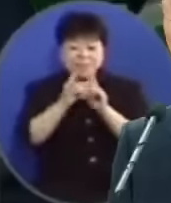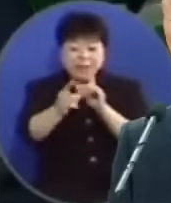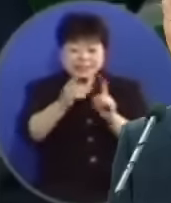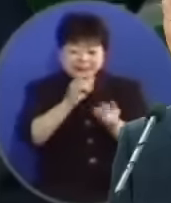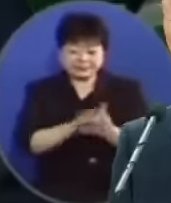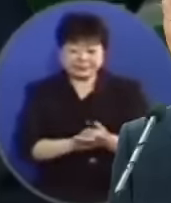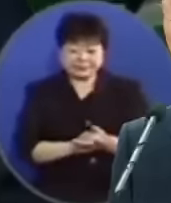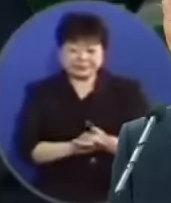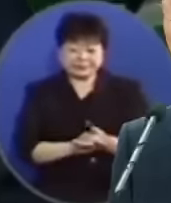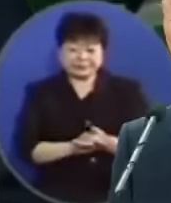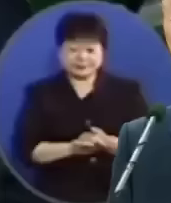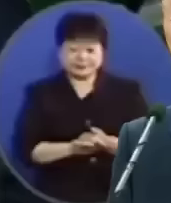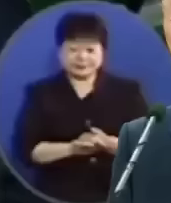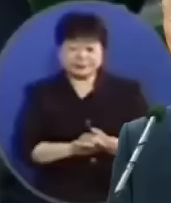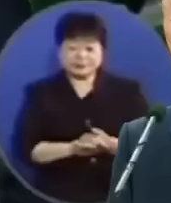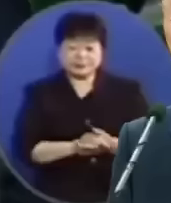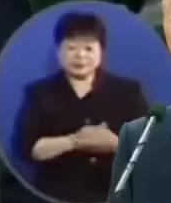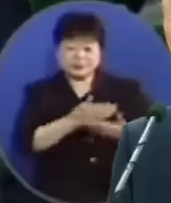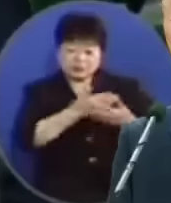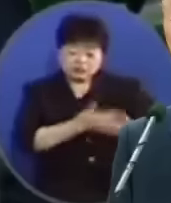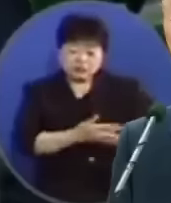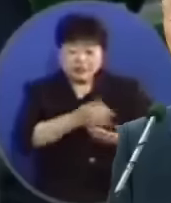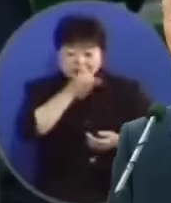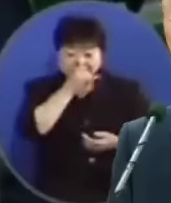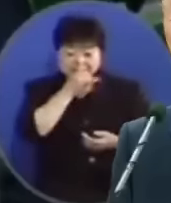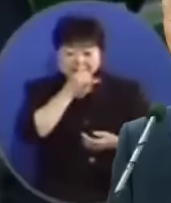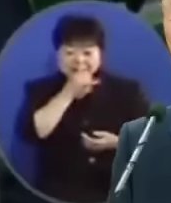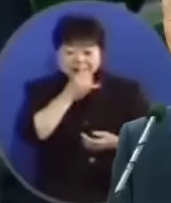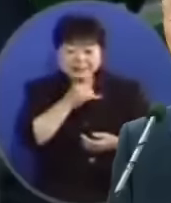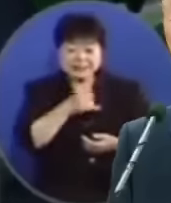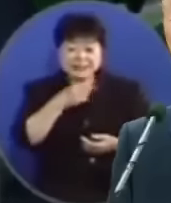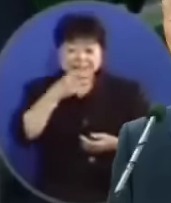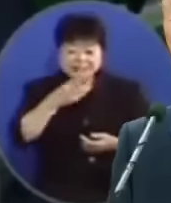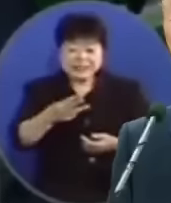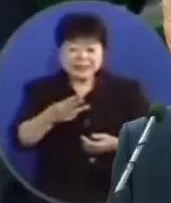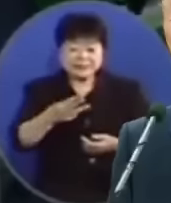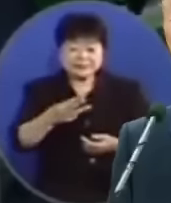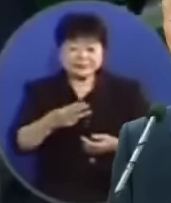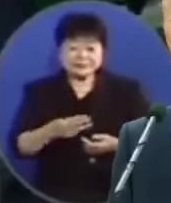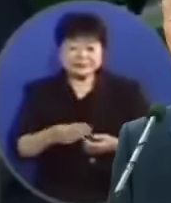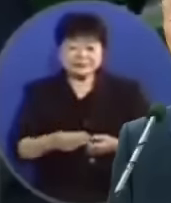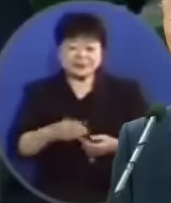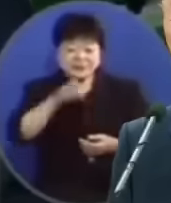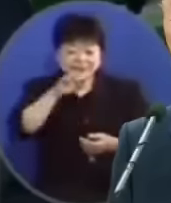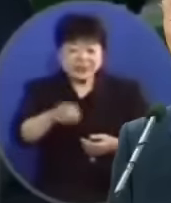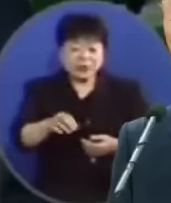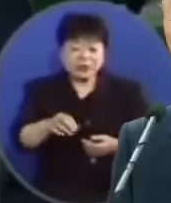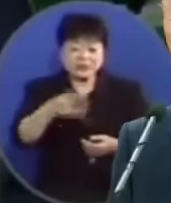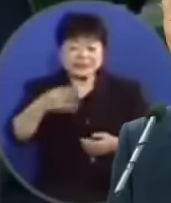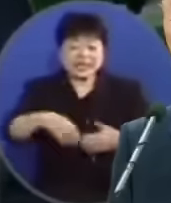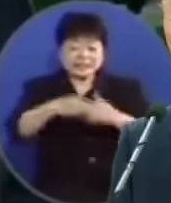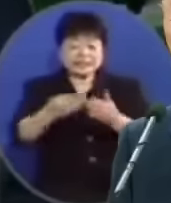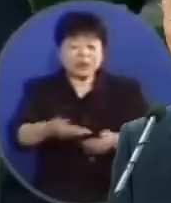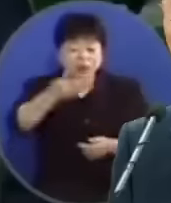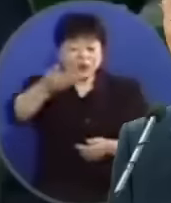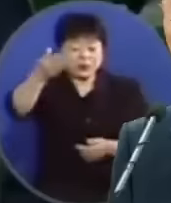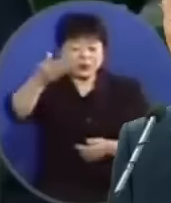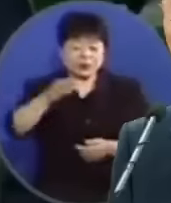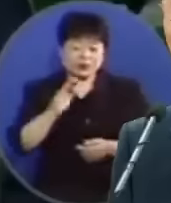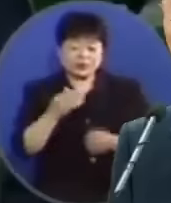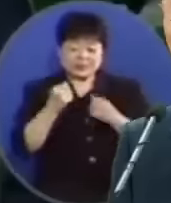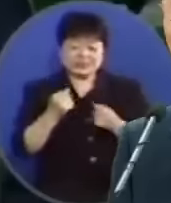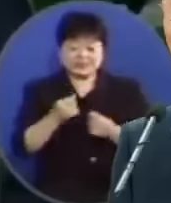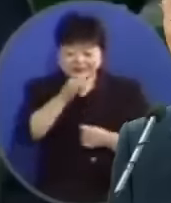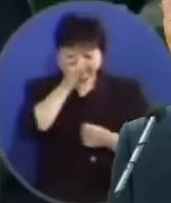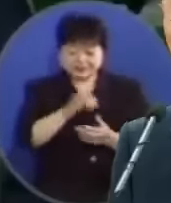말씀은 그만큼 무게가 있습니다. 3차원과 4차원 세계를 아울러서 이끌어 나가는 힘이